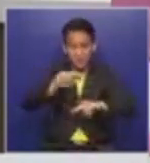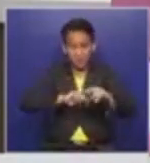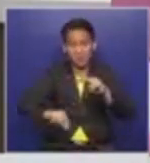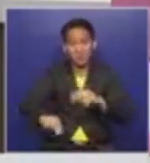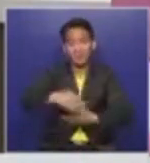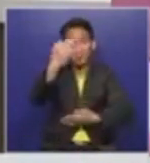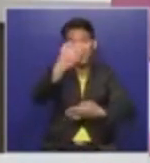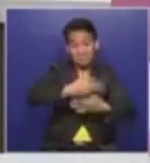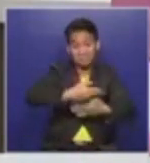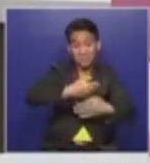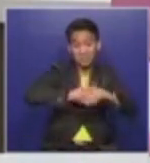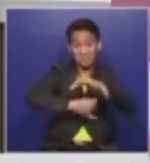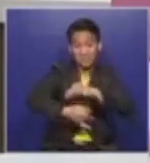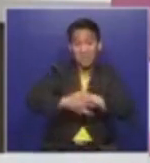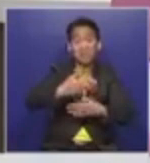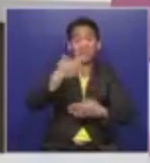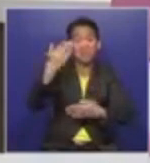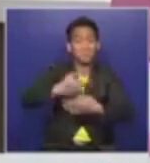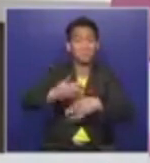ปีแล้วก็ที่ดีจะต้องมีลักษณะเจ้าของกรรมสิทธิ์มีได้หวงห้ามหรือปิดกั้นทางเข้าออกแล้วก็จะมีข้อ2